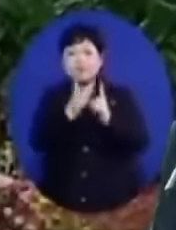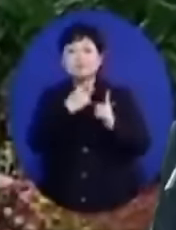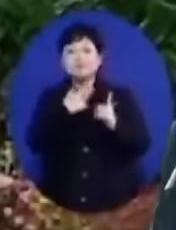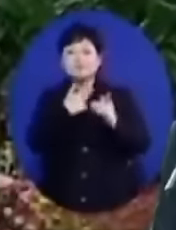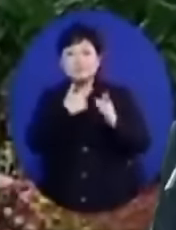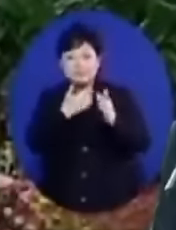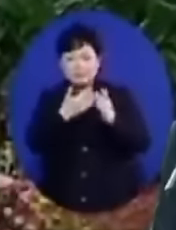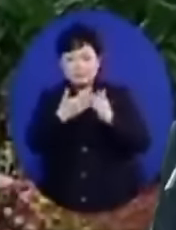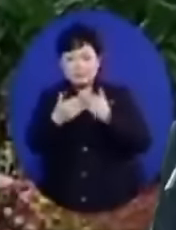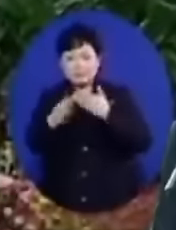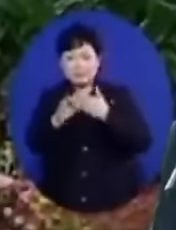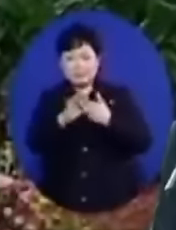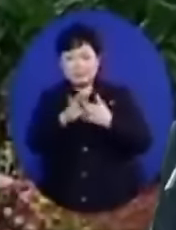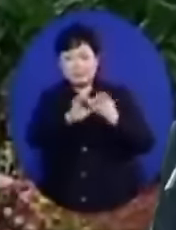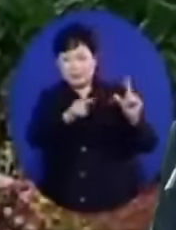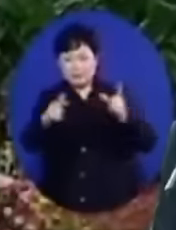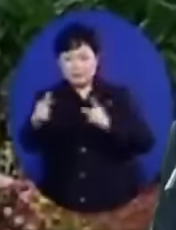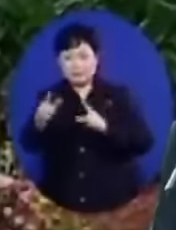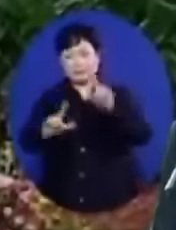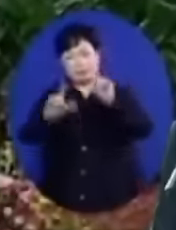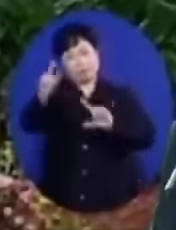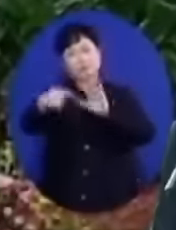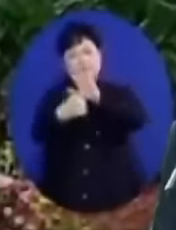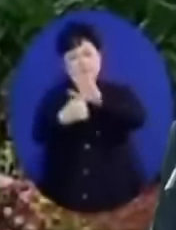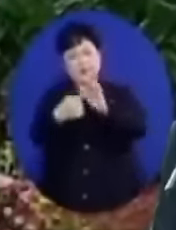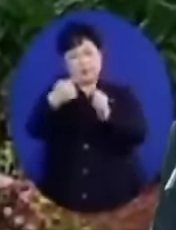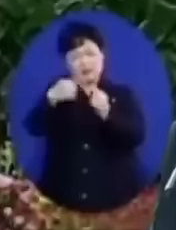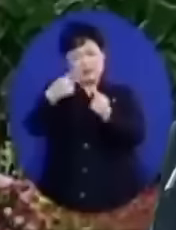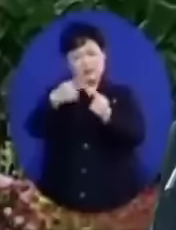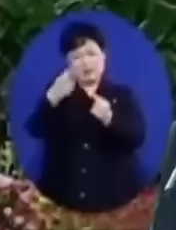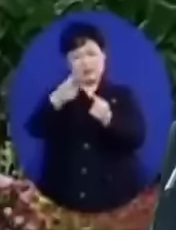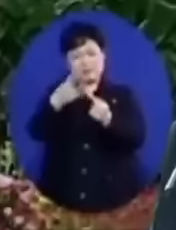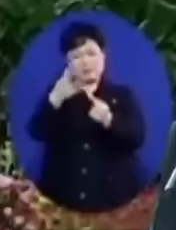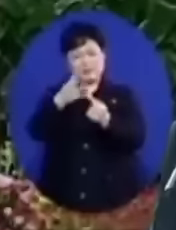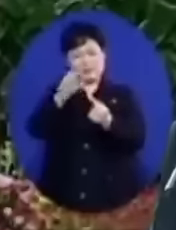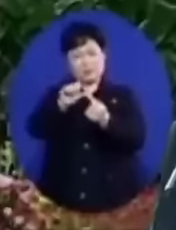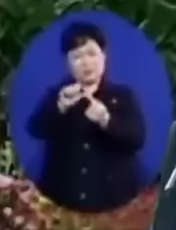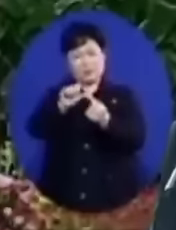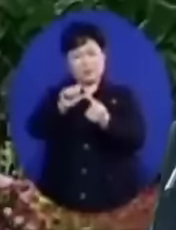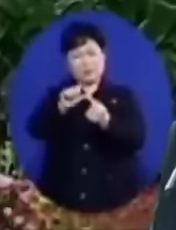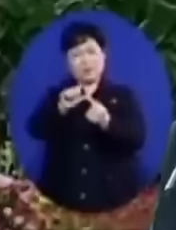반응을 나타낸다고 하는 것입니다. 제일 고난당했을 때